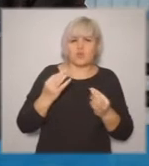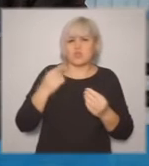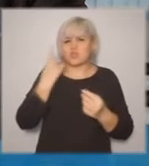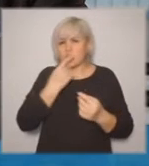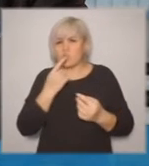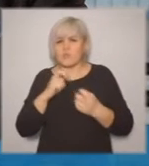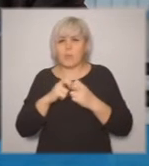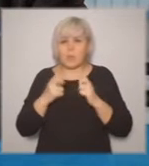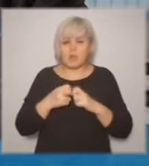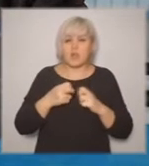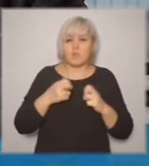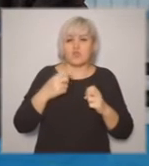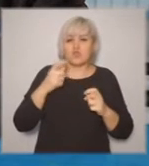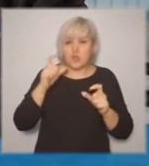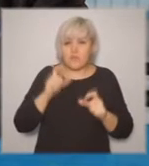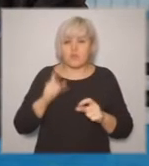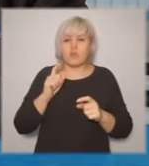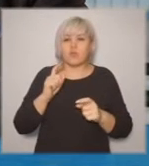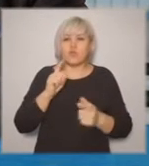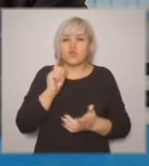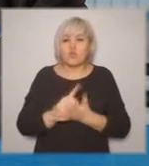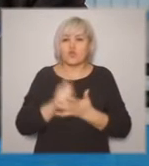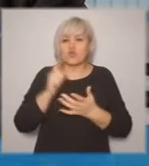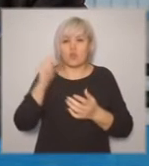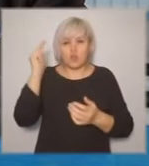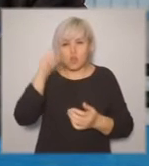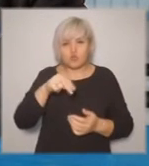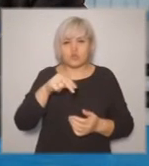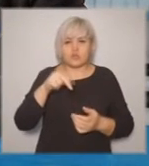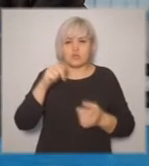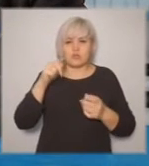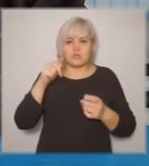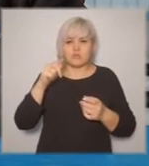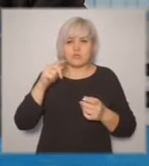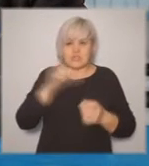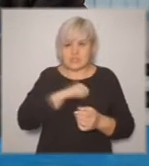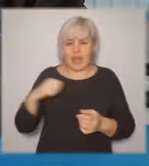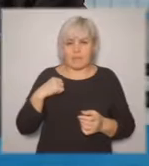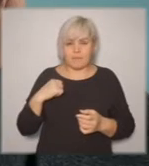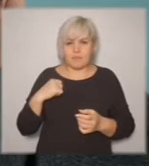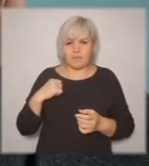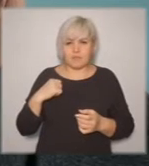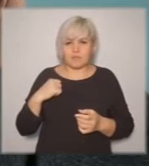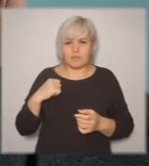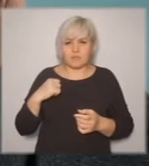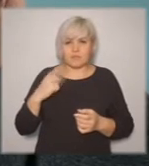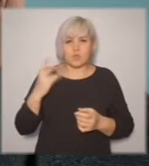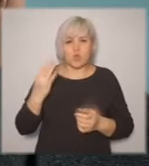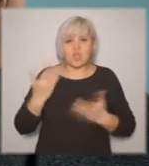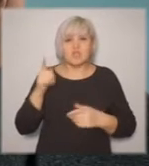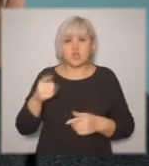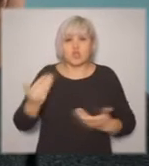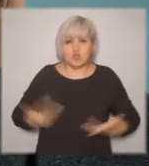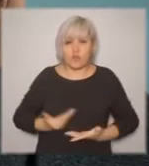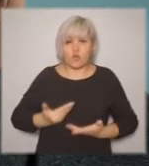его научить каким-то вещам. Но если ты живешь и ты хочешь